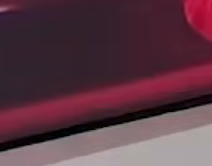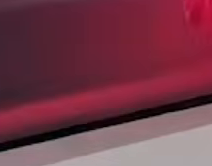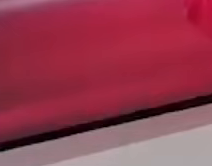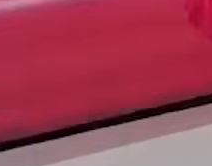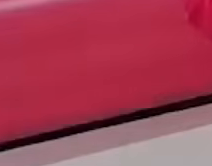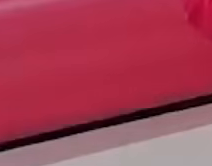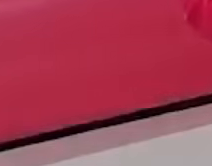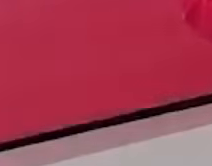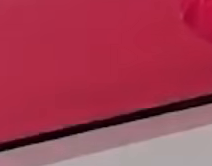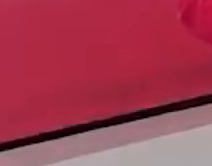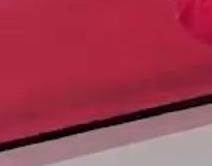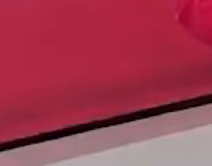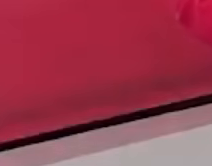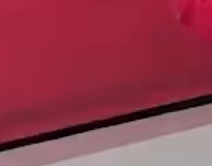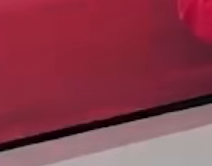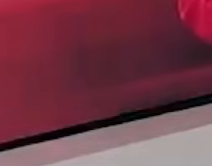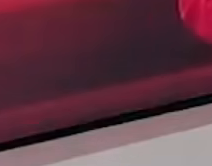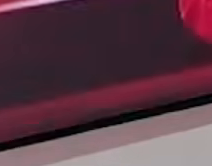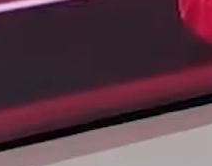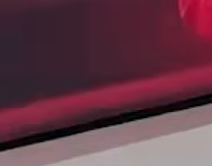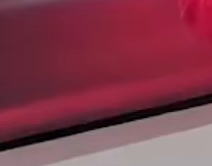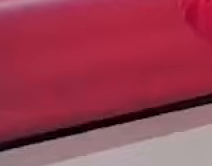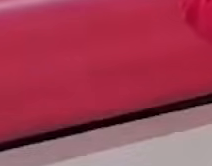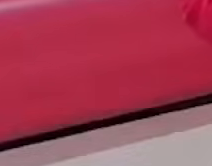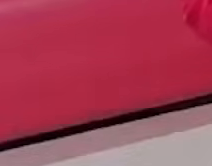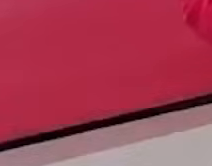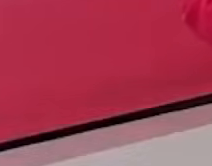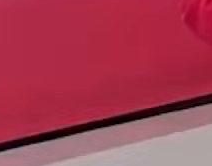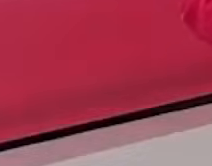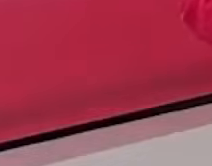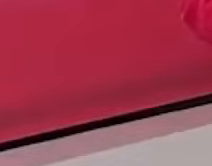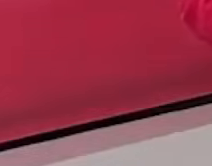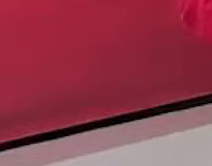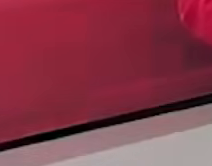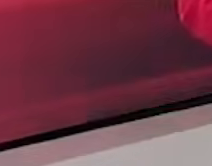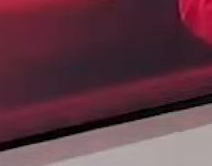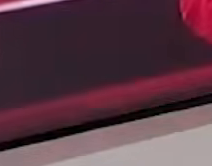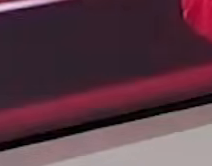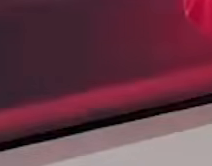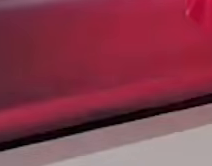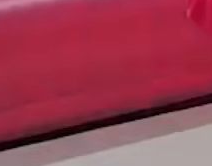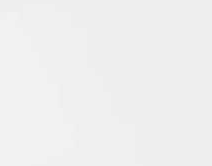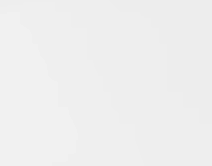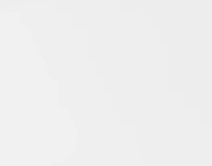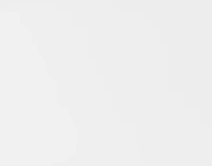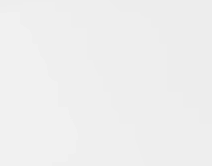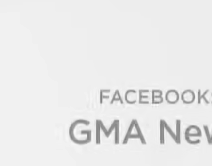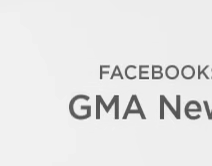subaybayan niyo po kami sa GMA Pinoy TV at sa www.gmanews.tv.